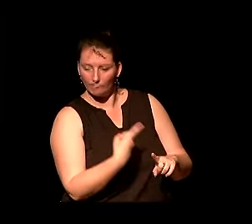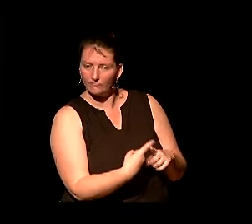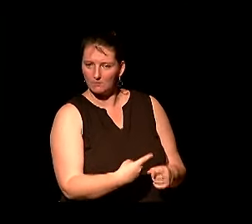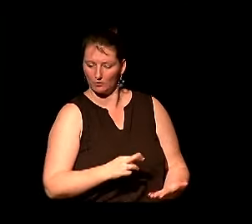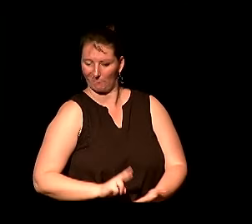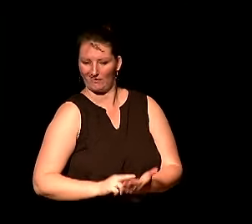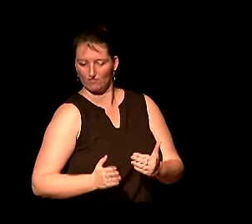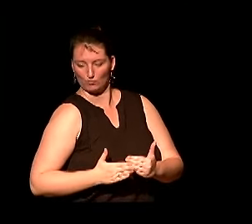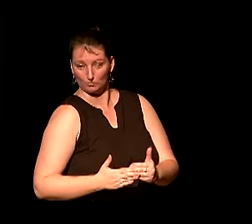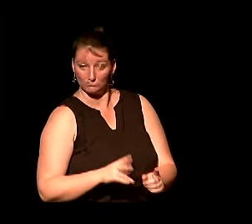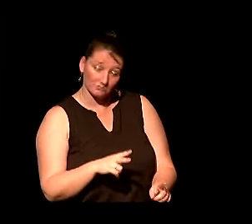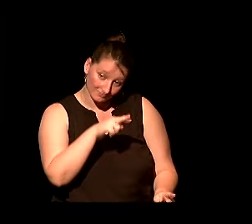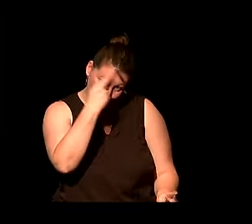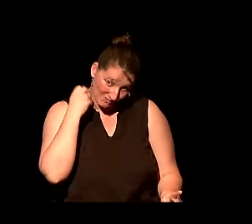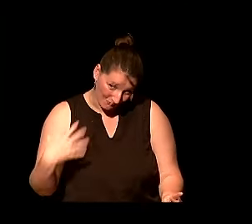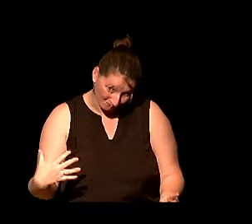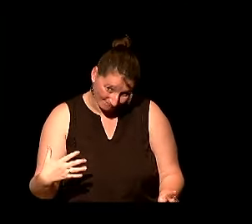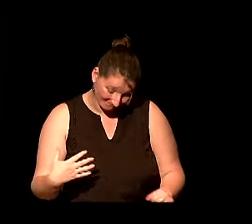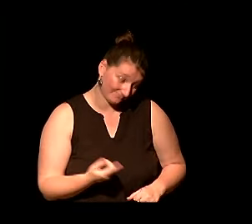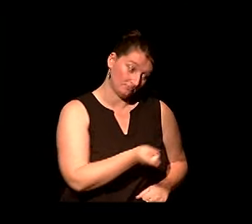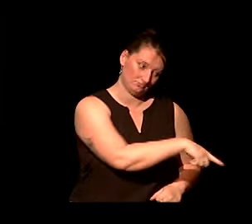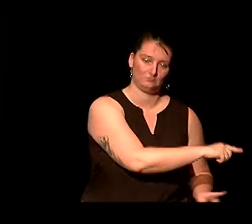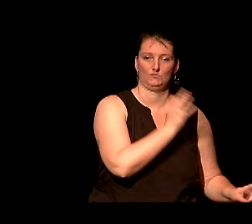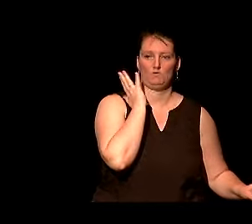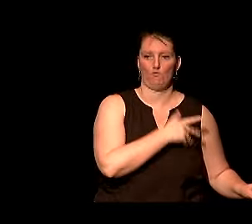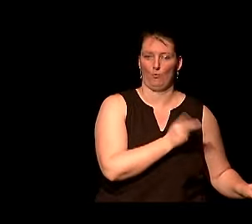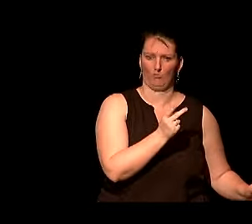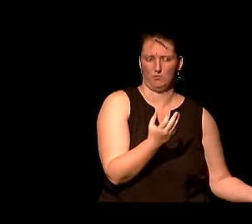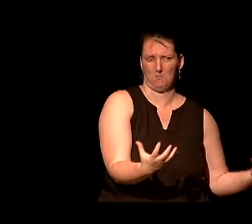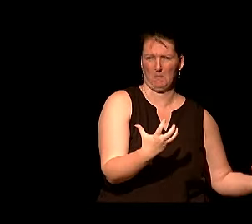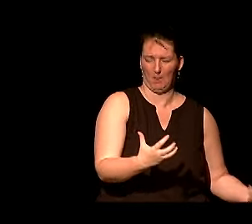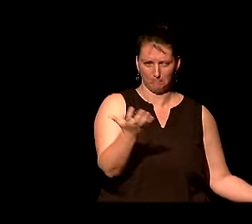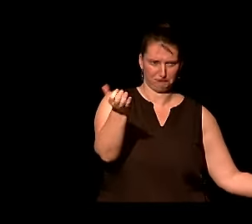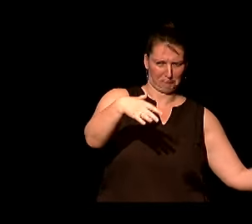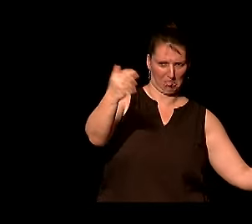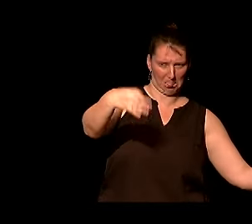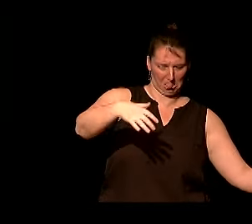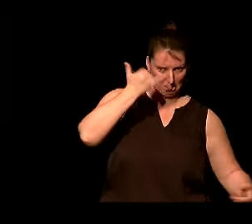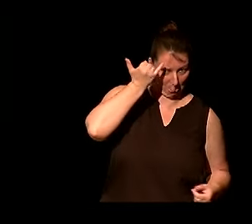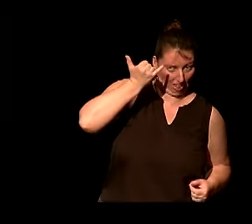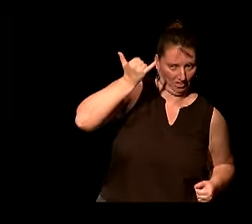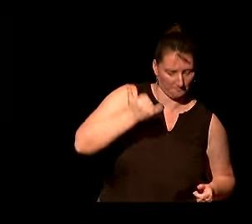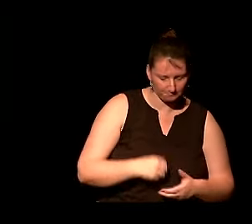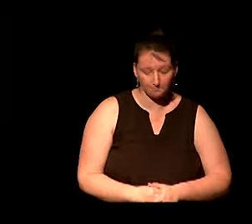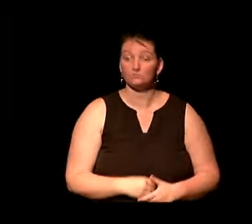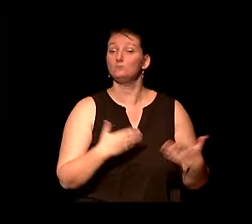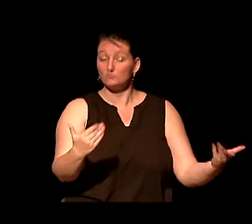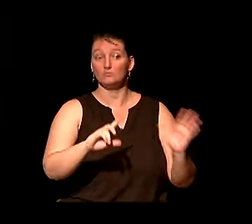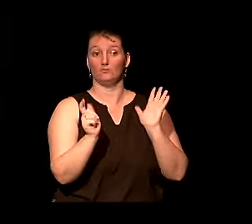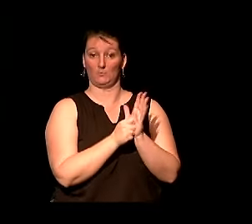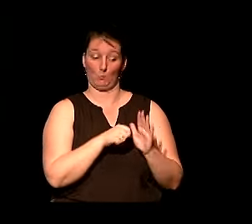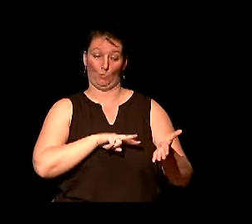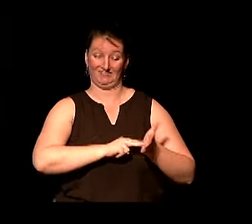réel, c'est les films en noir et blanc, tandis que les films les plus exotiques sont ceux en couleur. Mais en tout cas, au moment où le Technicolor